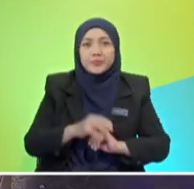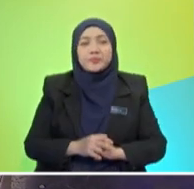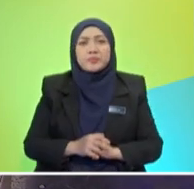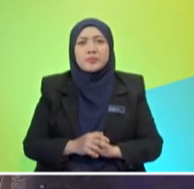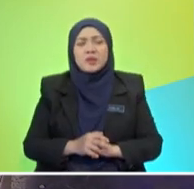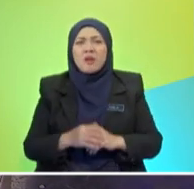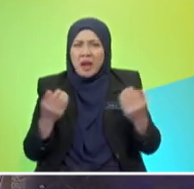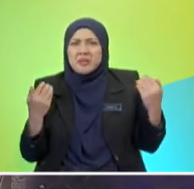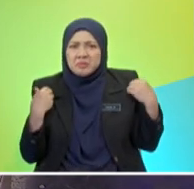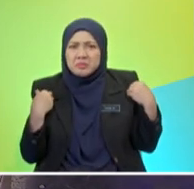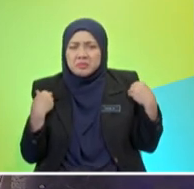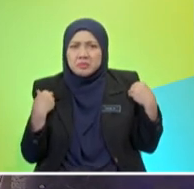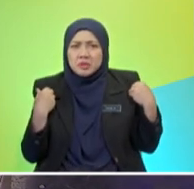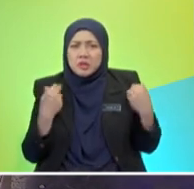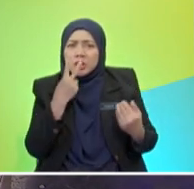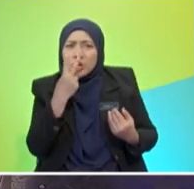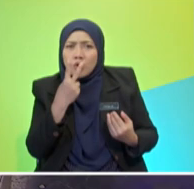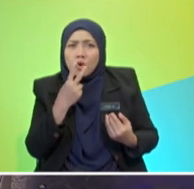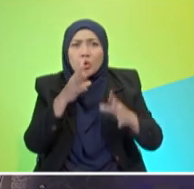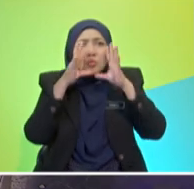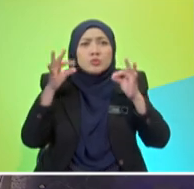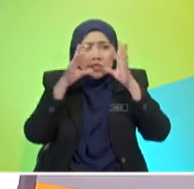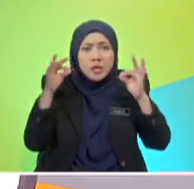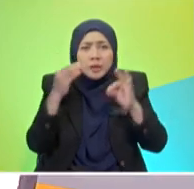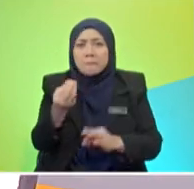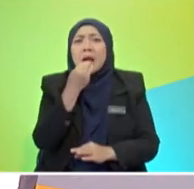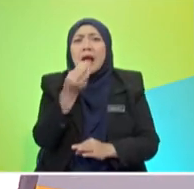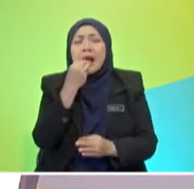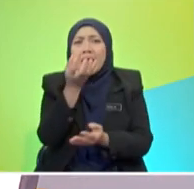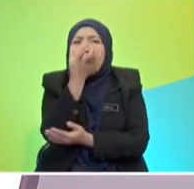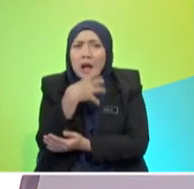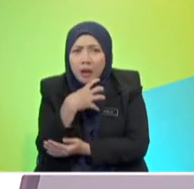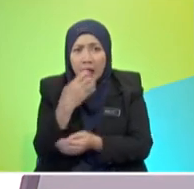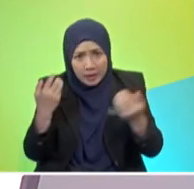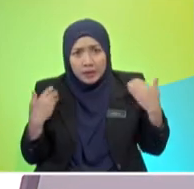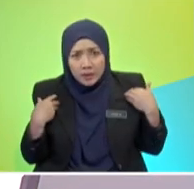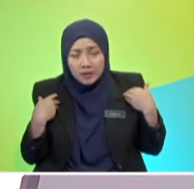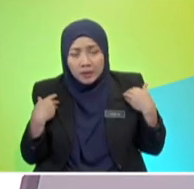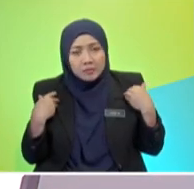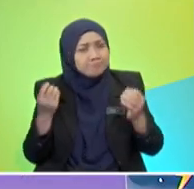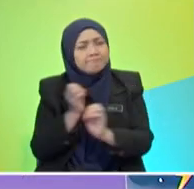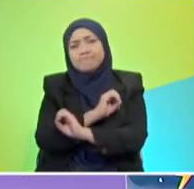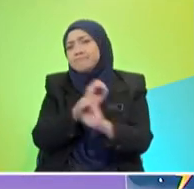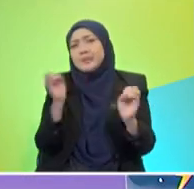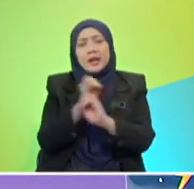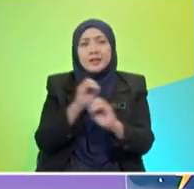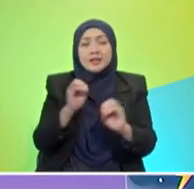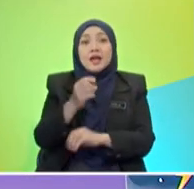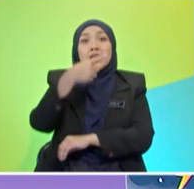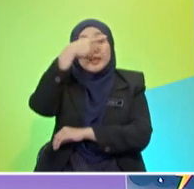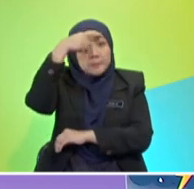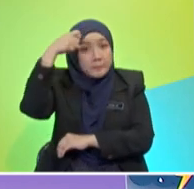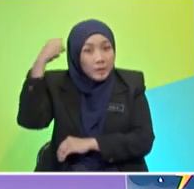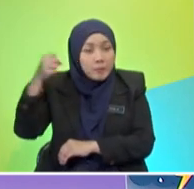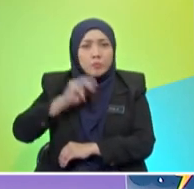Sean nampak kucing tu makan apple? Tak pernah lah cikgu. Kan? Kerana murid-murid semua